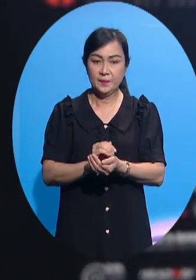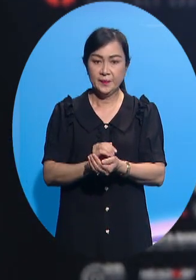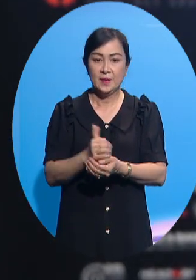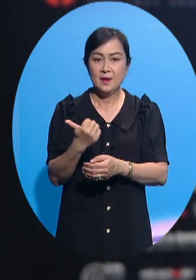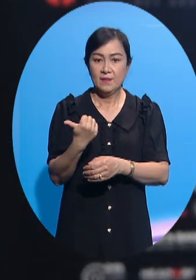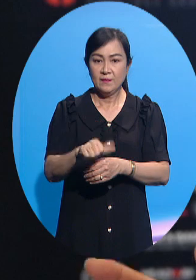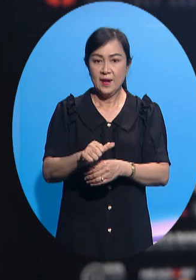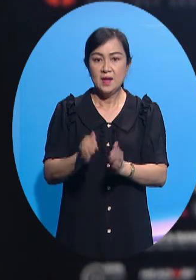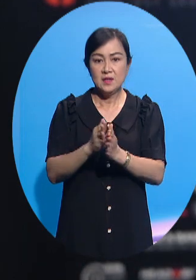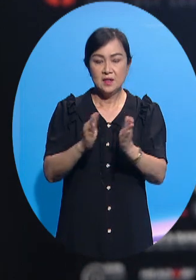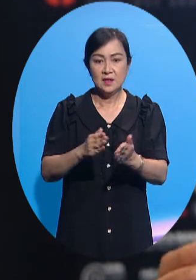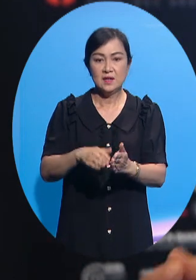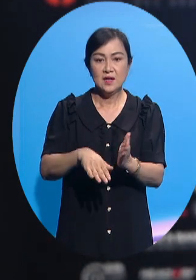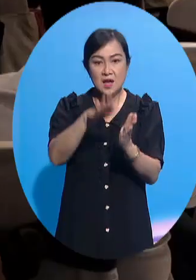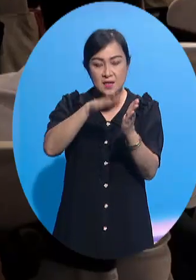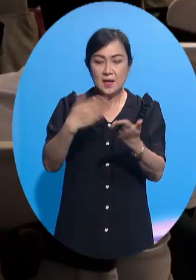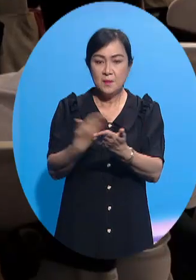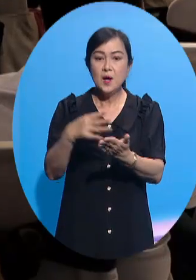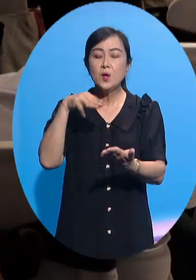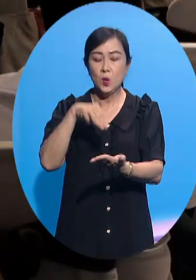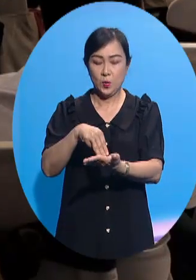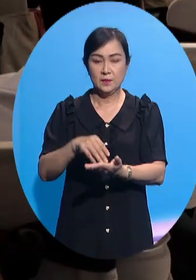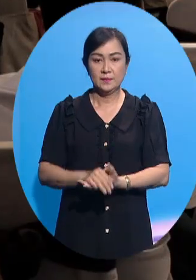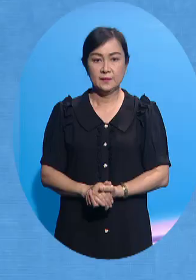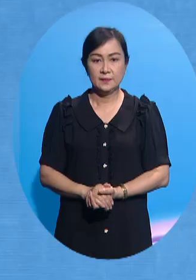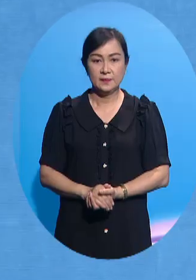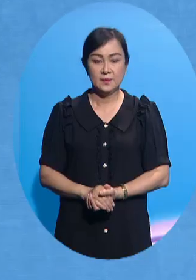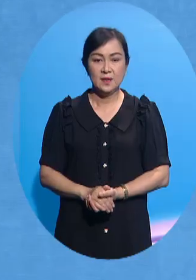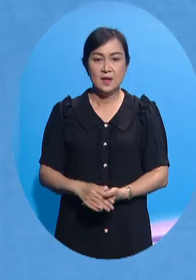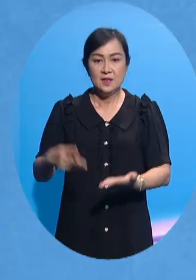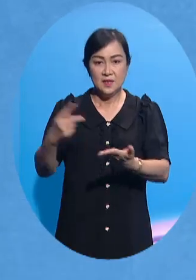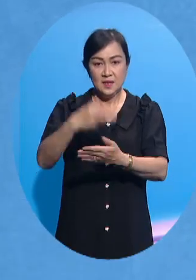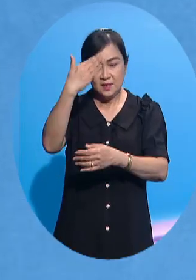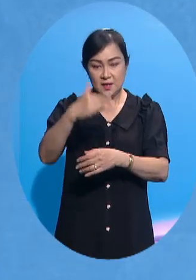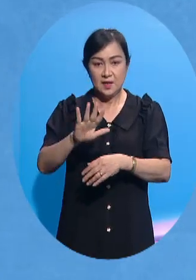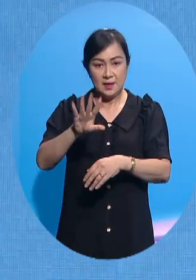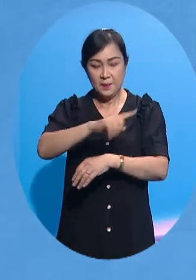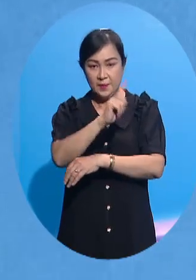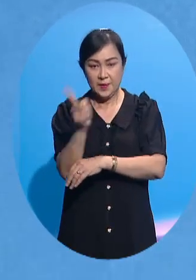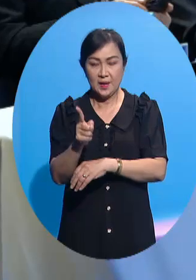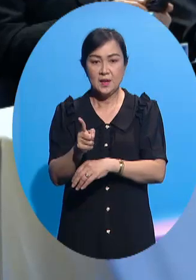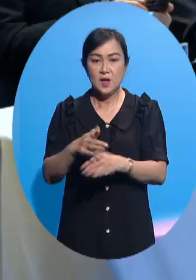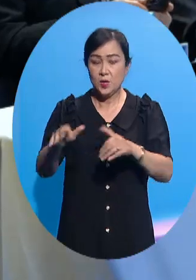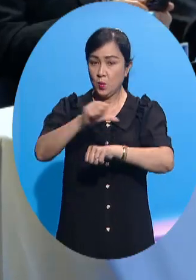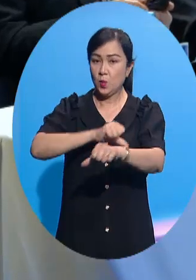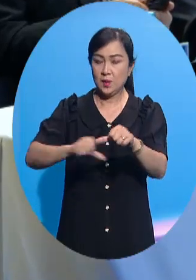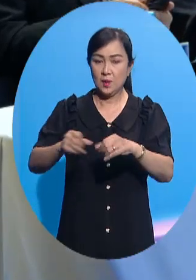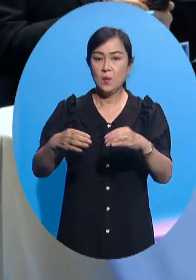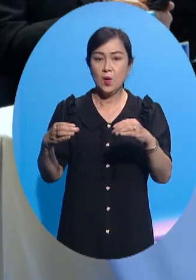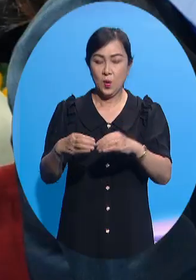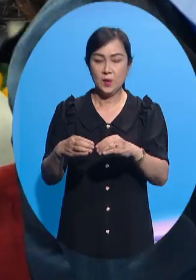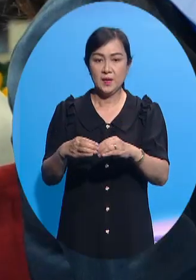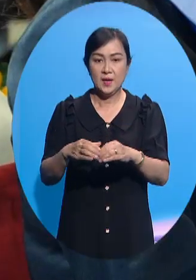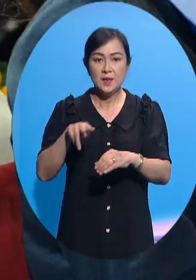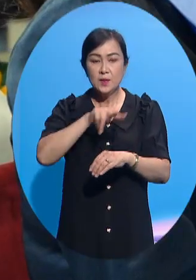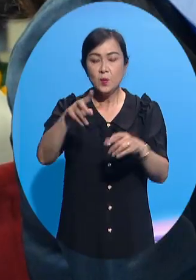và những cái gì mới và những cái cơ hội. Chuỗi sự kiện diễn ra trong 5 ngày với đa dạng hoạt động, hội thảo, tọa đàm,